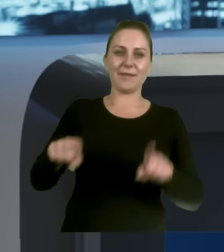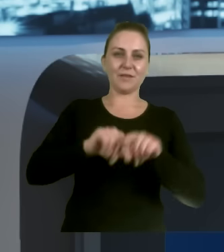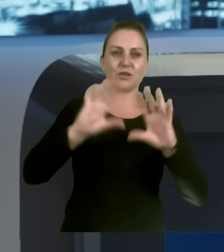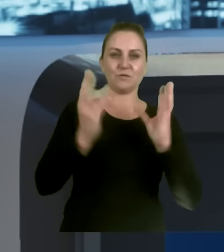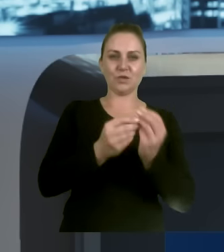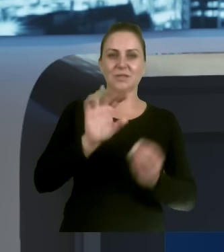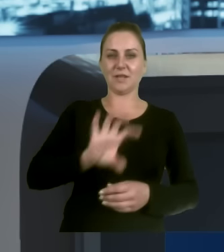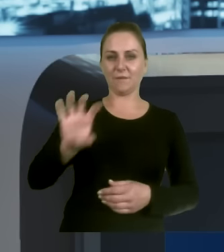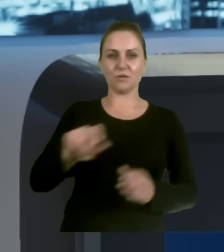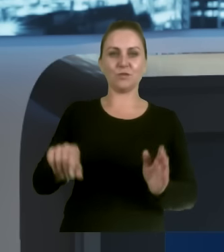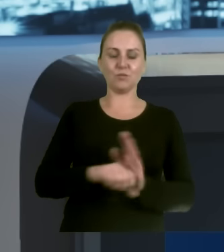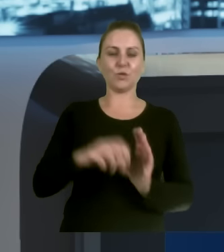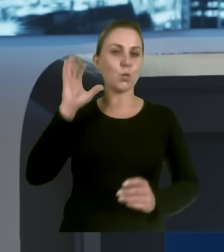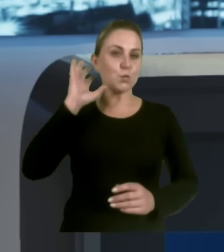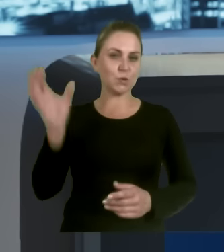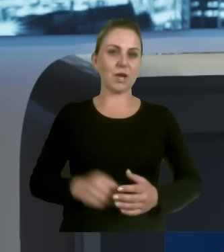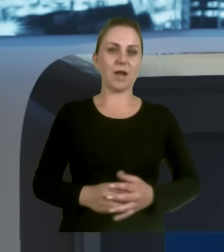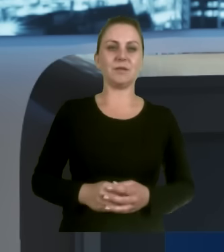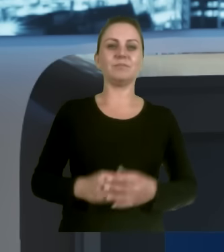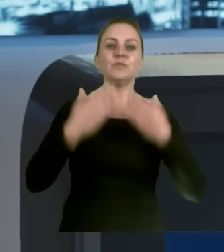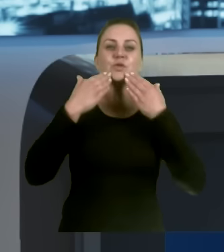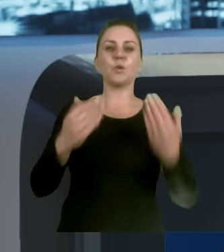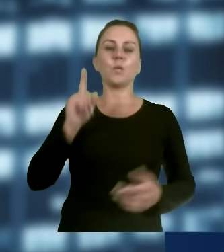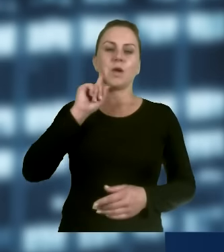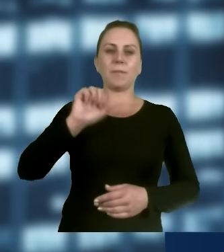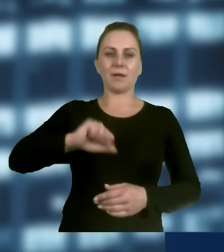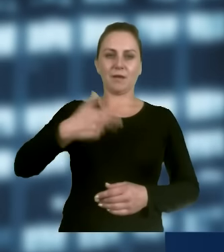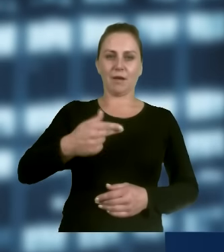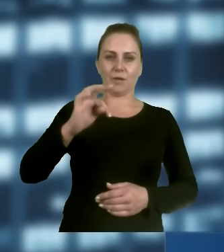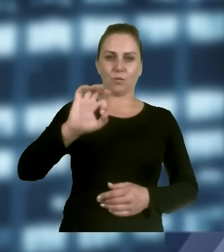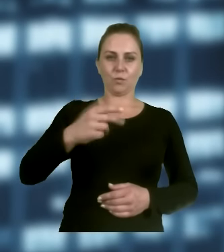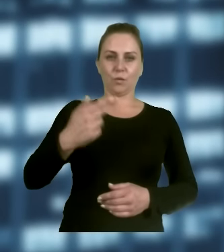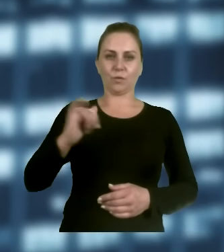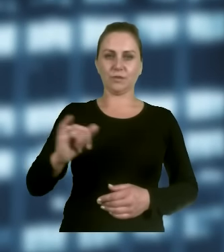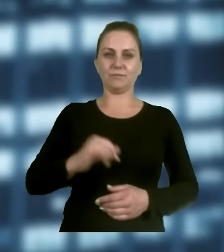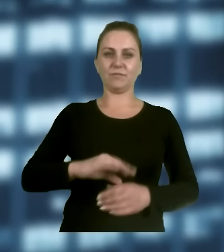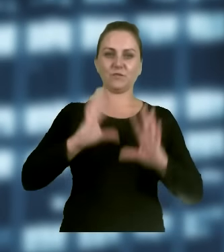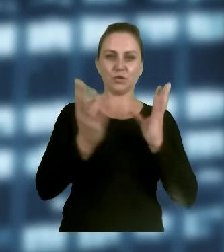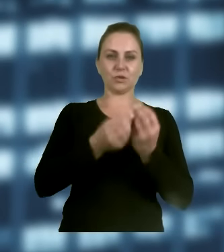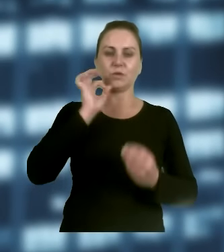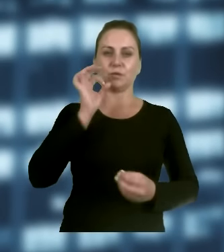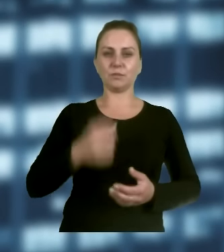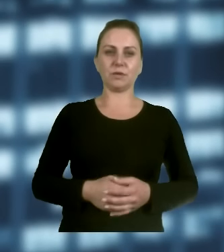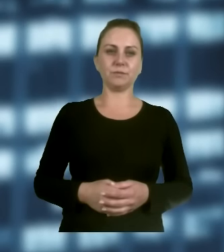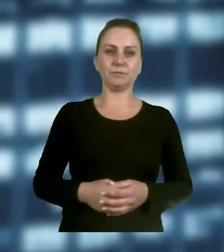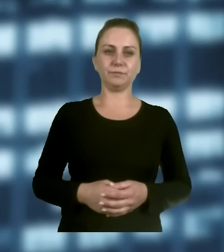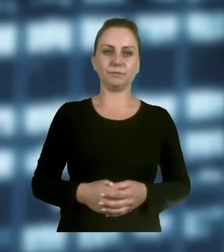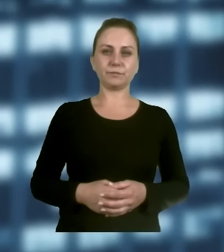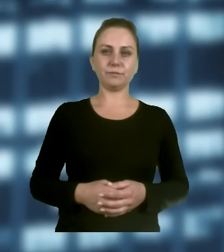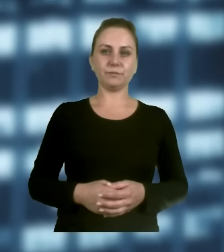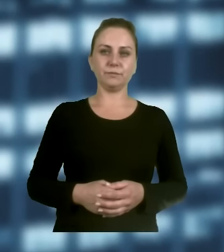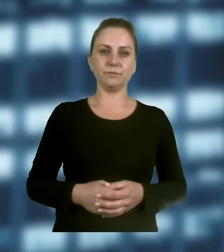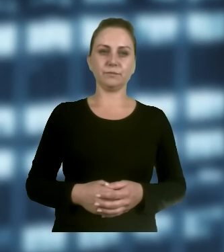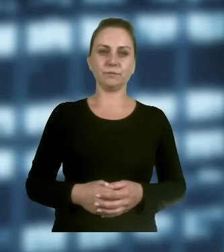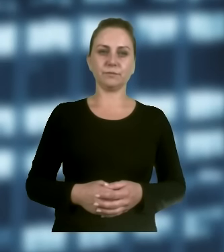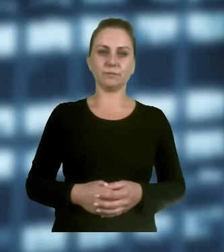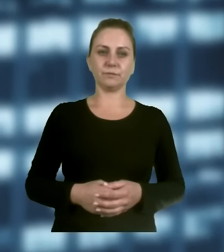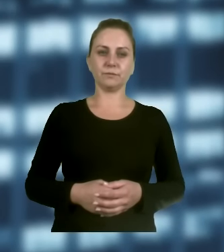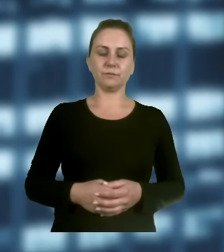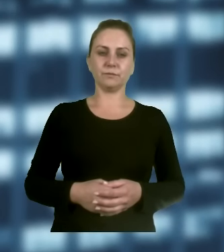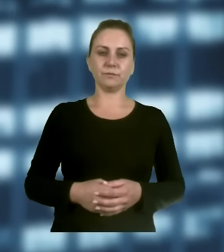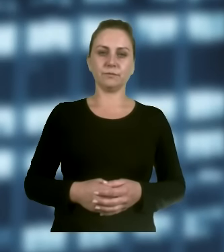usłyszenia, dziękuję, kochani. Dziękuję, panie Antoni. Miłego wieczoru, wszystkiego dobrego. Proszę państwa, wracając do